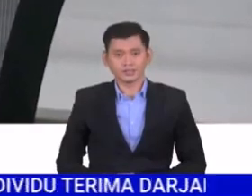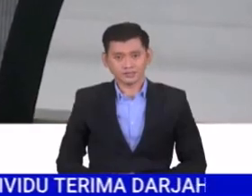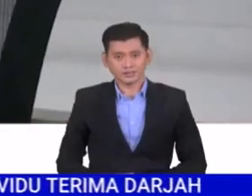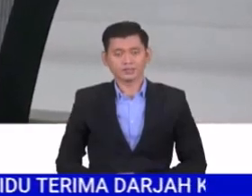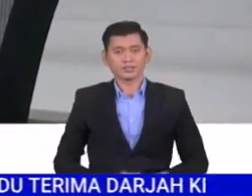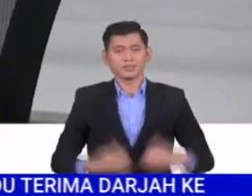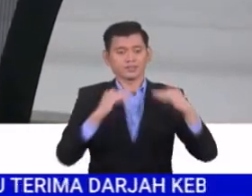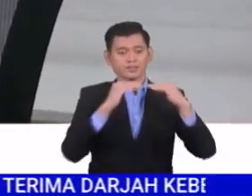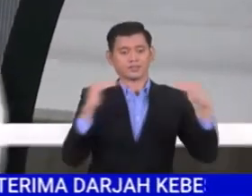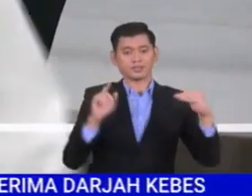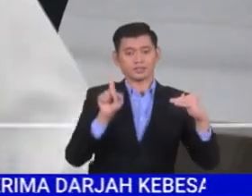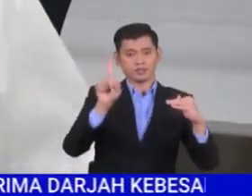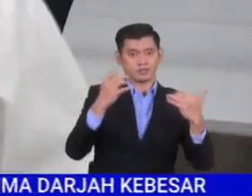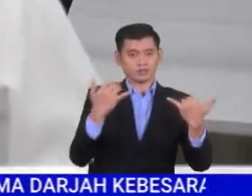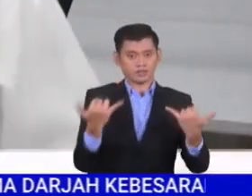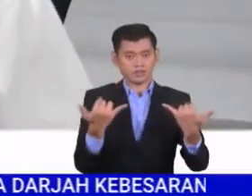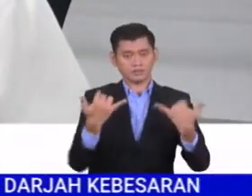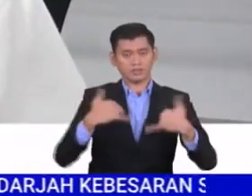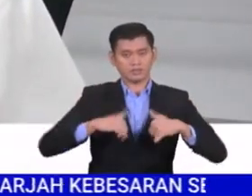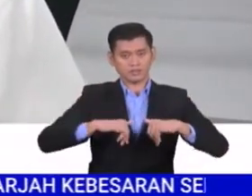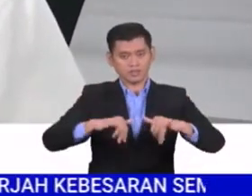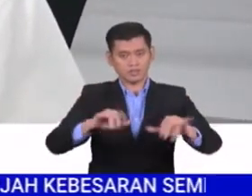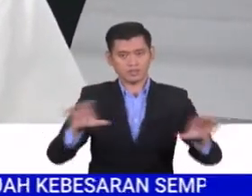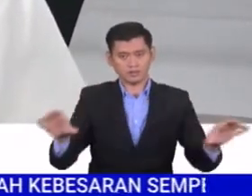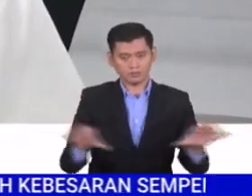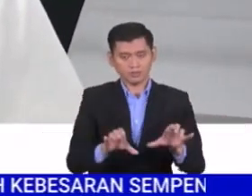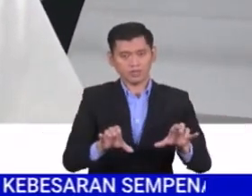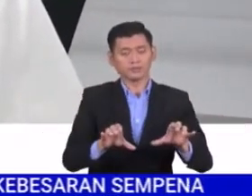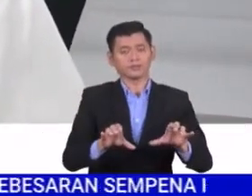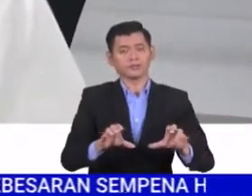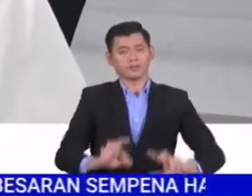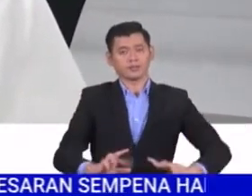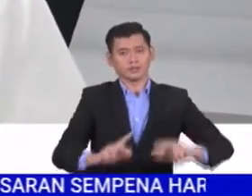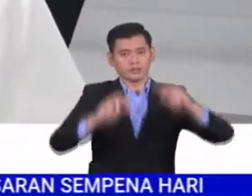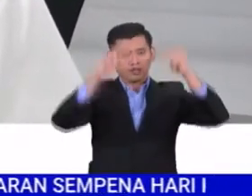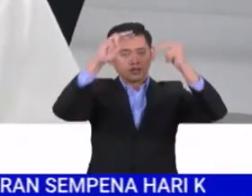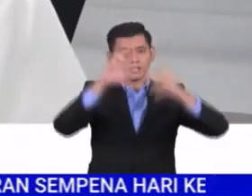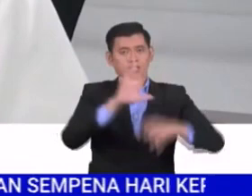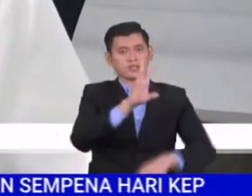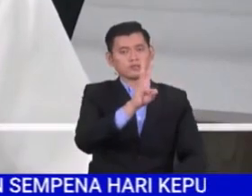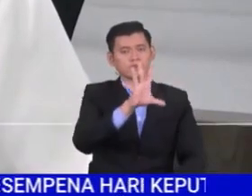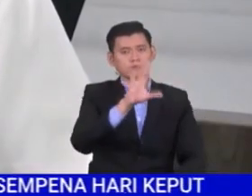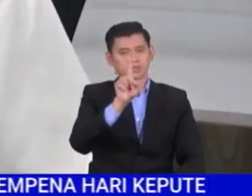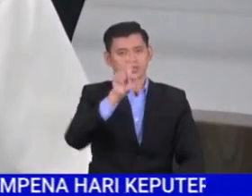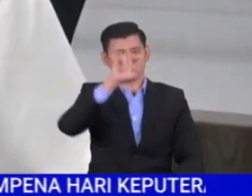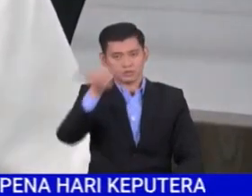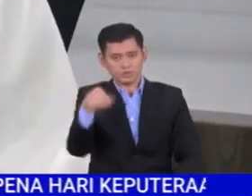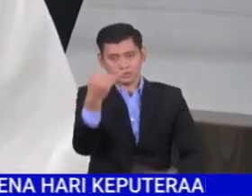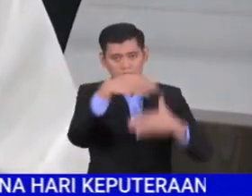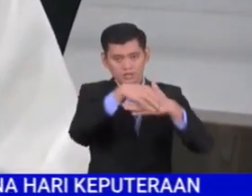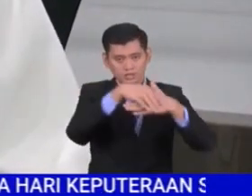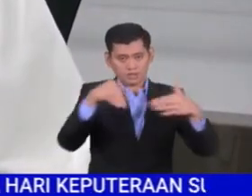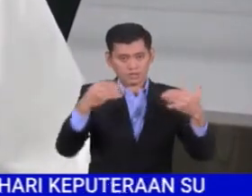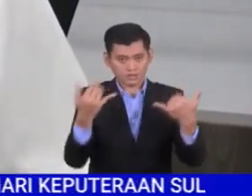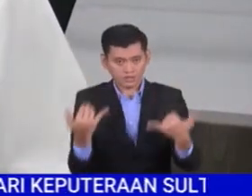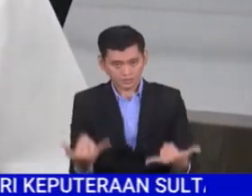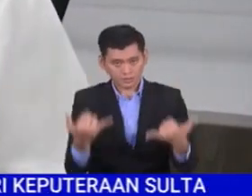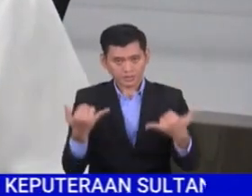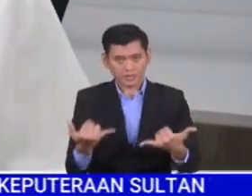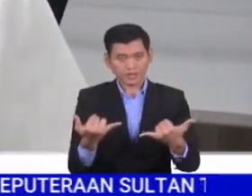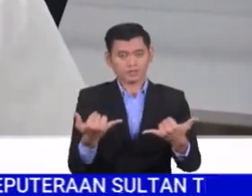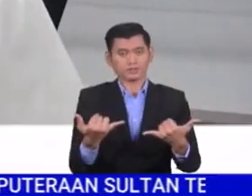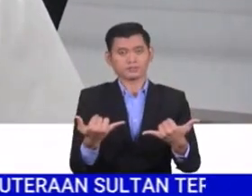Fasa 1 sedang berjalan, RM656 juta ringgit peruntukannya sedang berjalan dan kalau